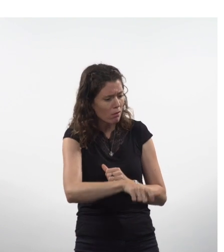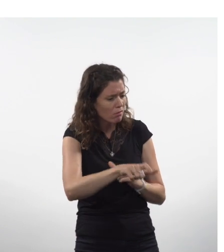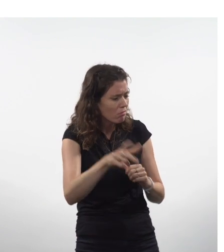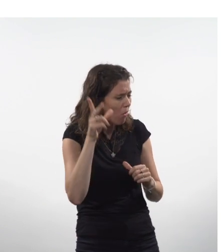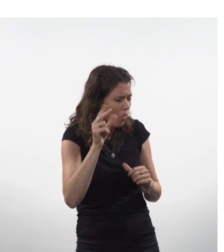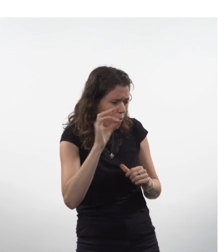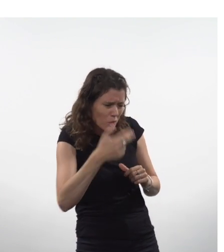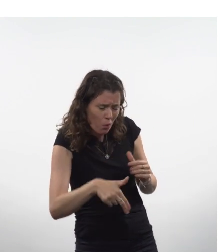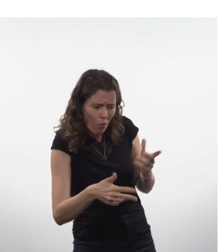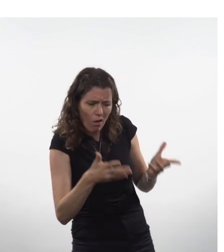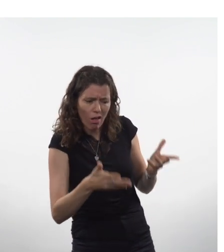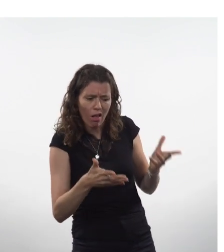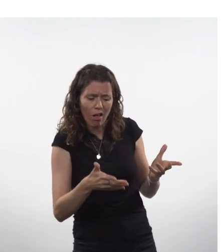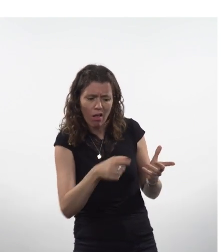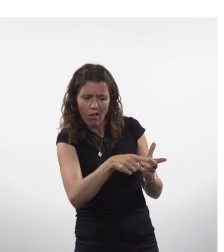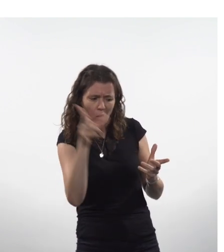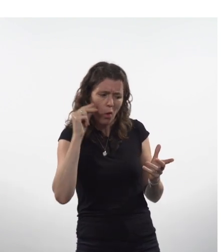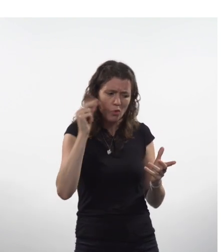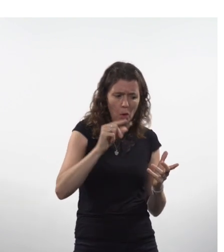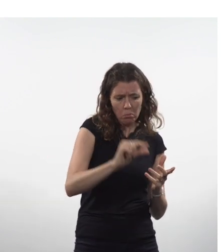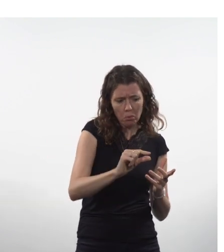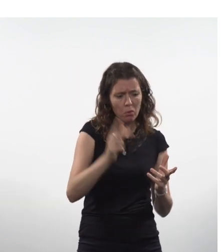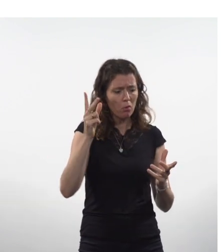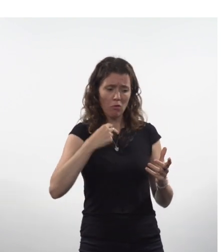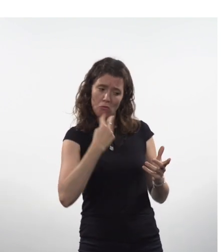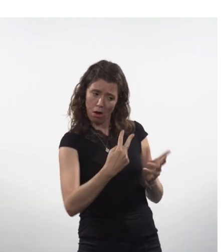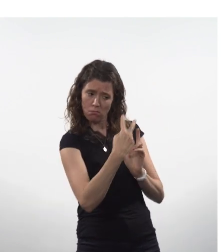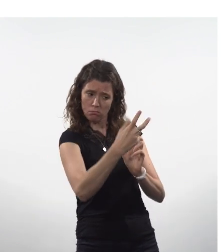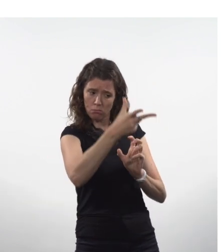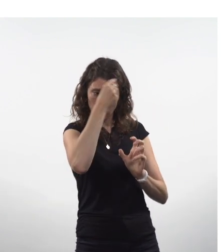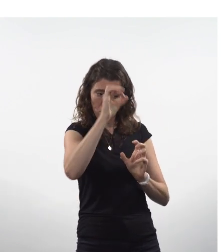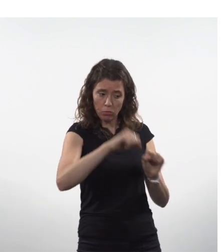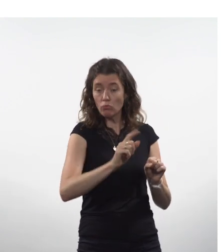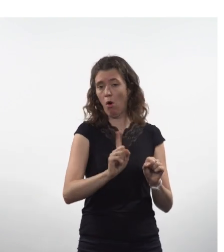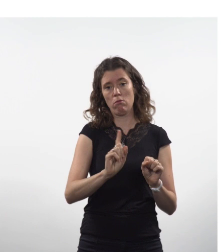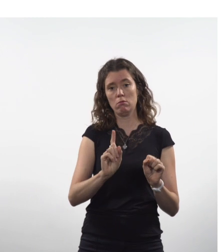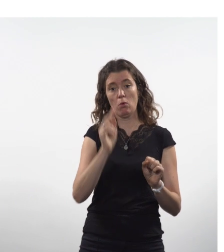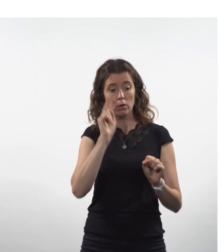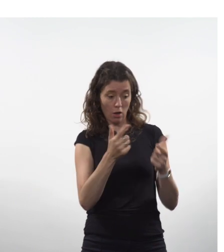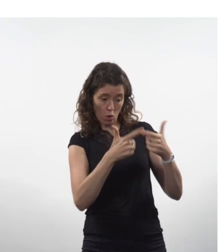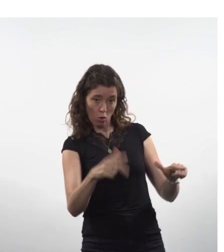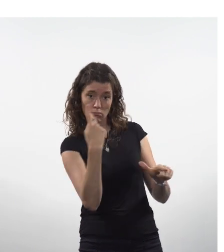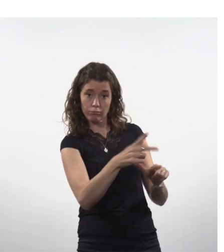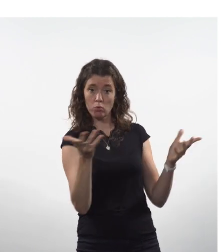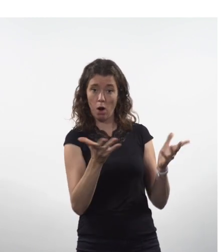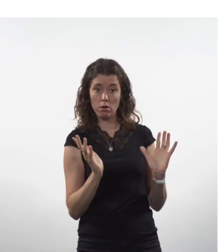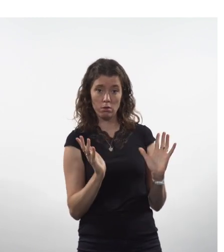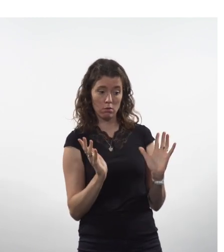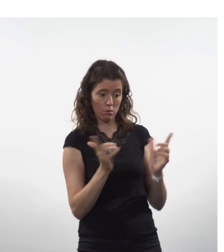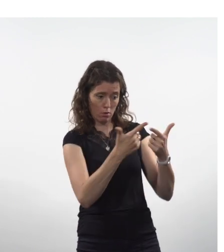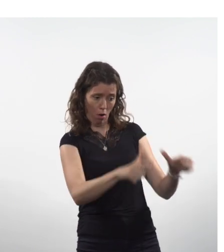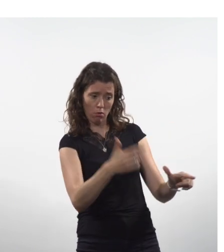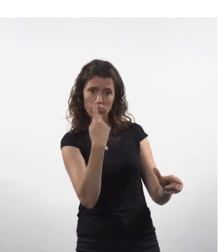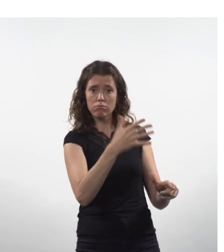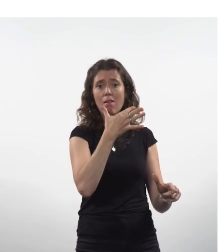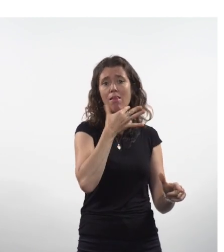le patient, qu'est-ce qu'il entend, est-ce qu'il entend ma voix ou quoi, mais c'est dans quelle langue les soins devront se dérouler, dans quelle langue le patient est plus à